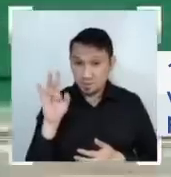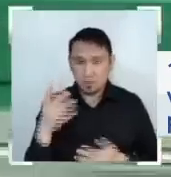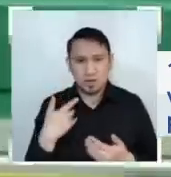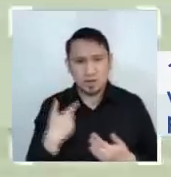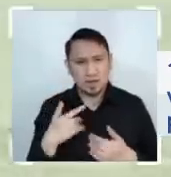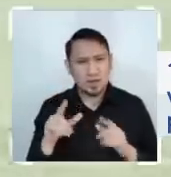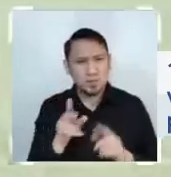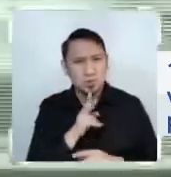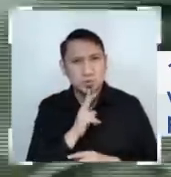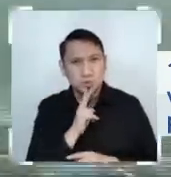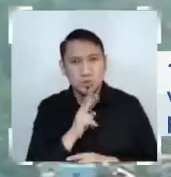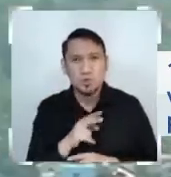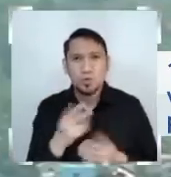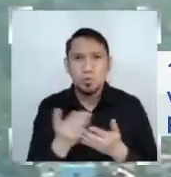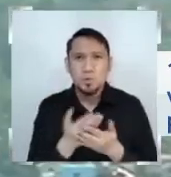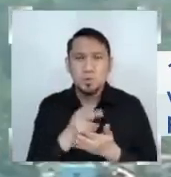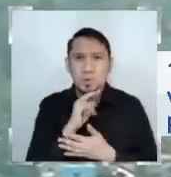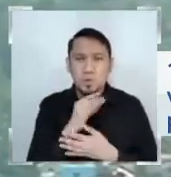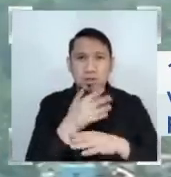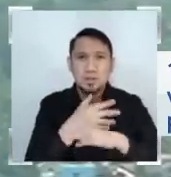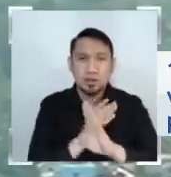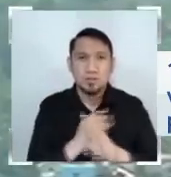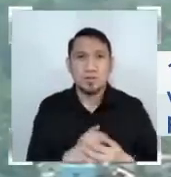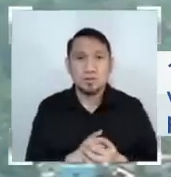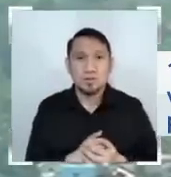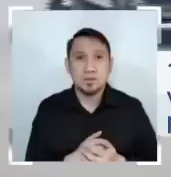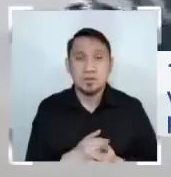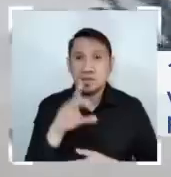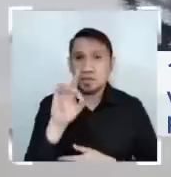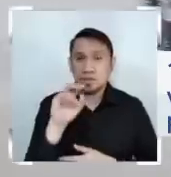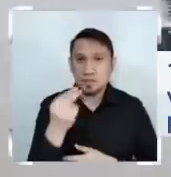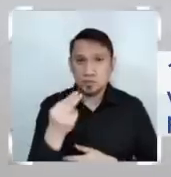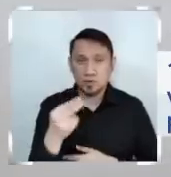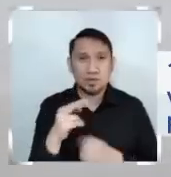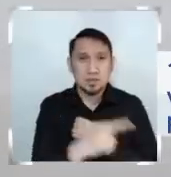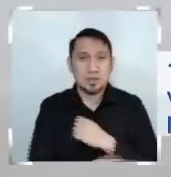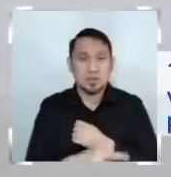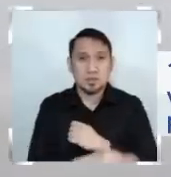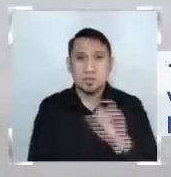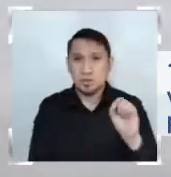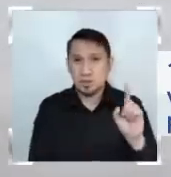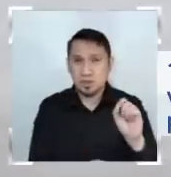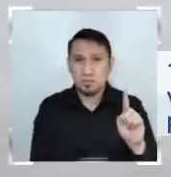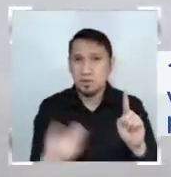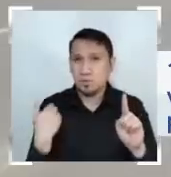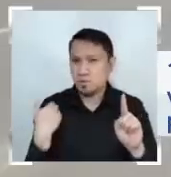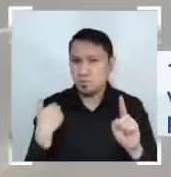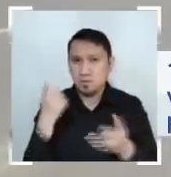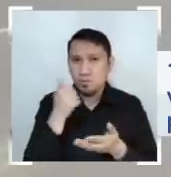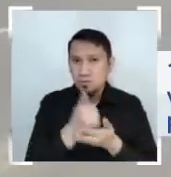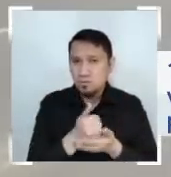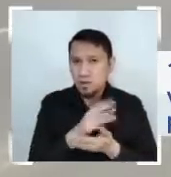virus infection sa Davao City. Paglilinaw ng DOH Region 11, hindi pa kumpirmado ang mga kaso at hinihintay pa